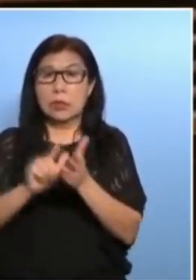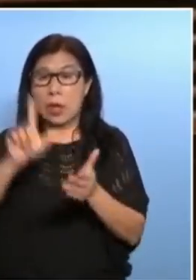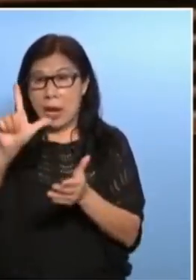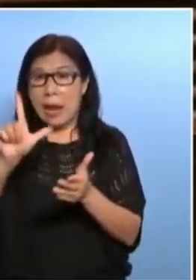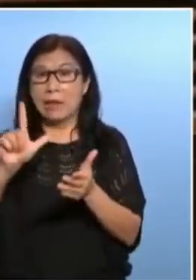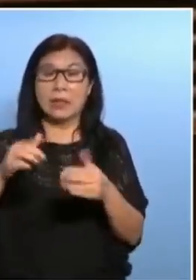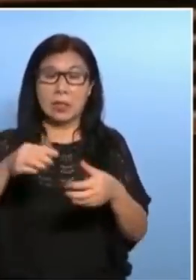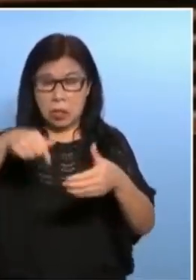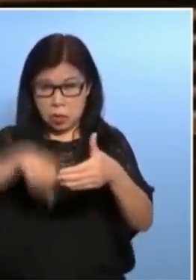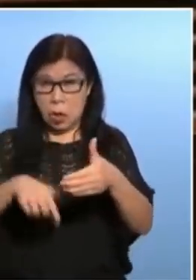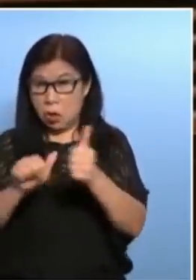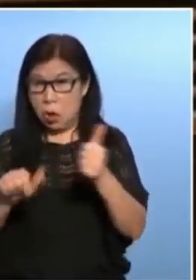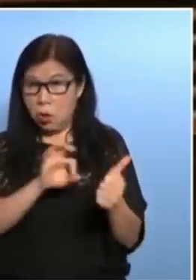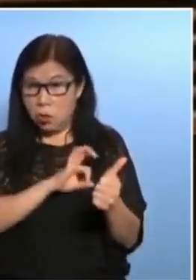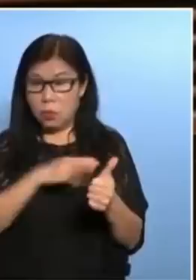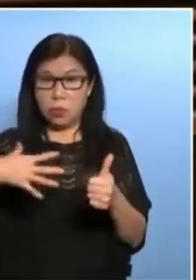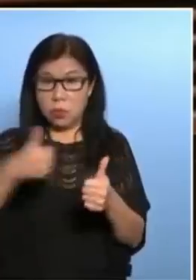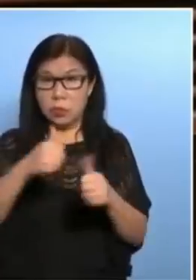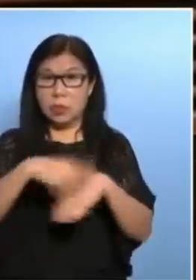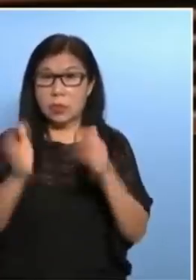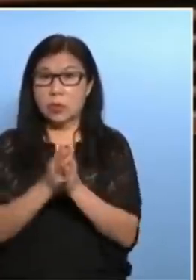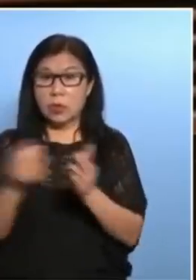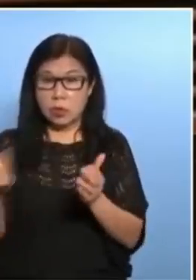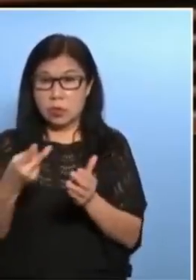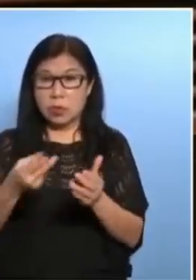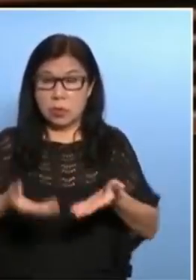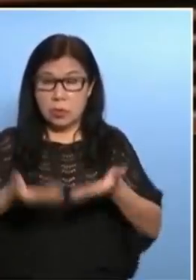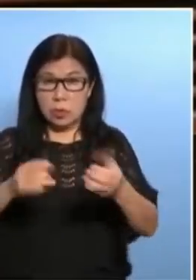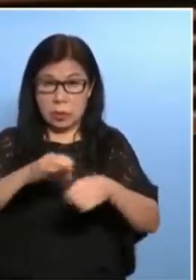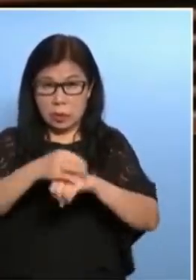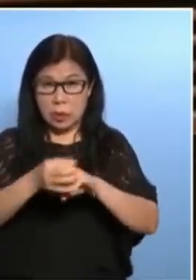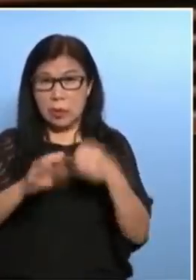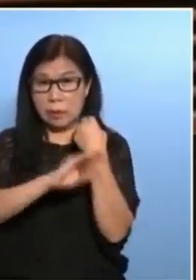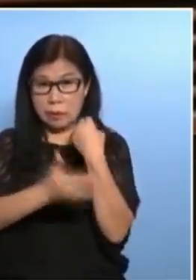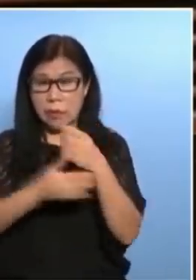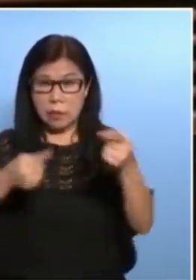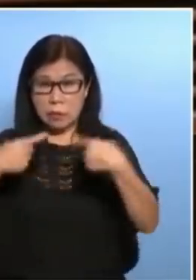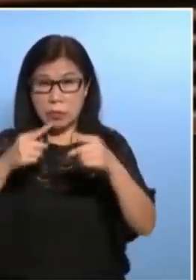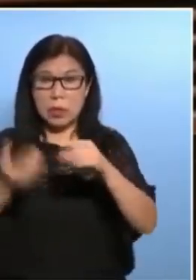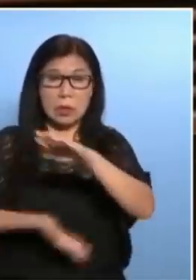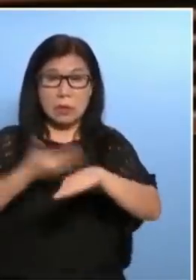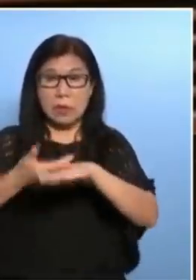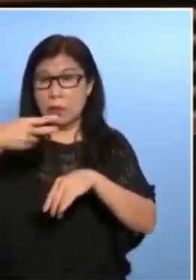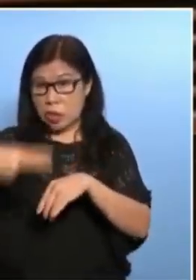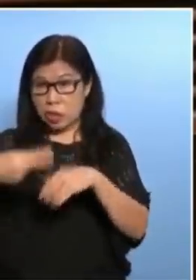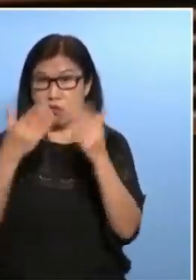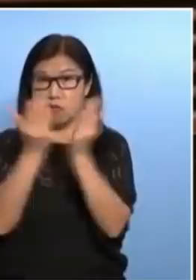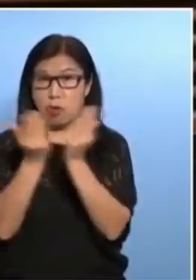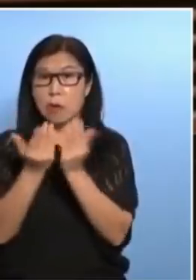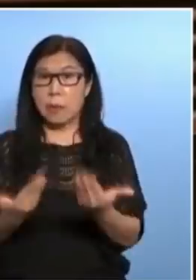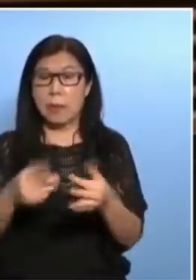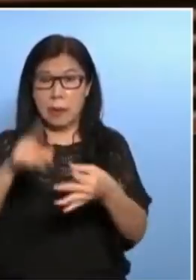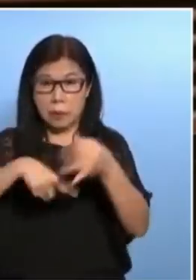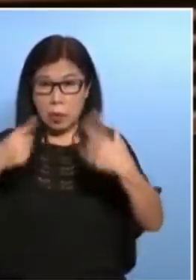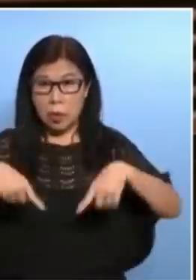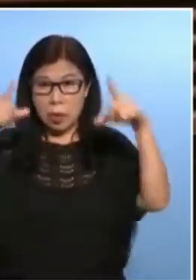主席，繼而急急地再次將本條例推上來立法會恢復二讀。林鄭